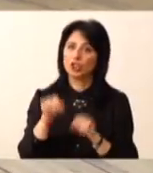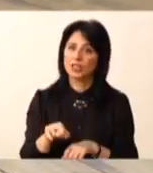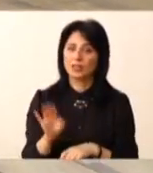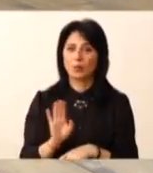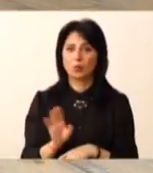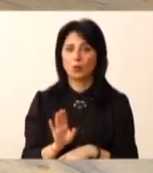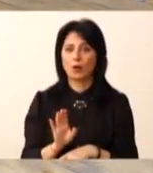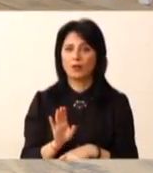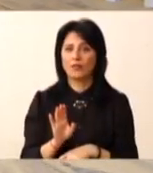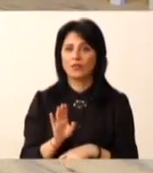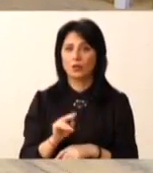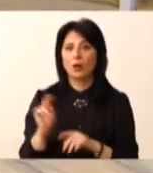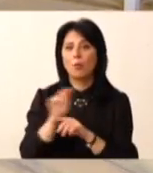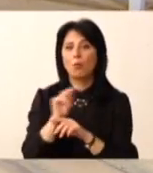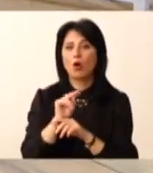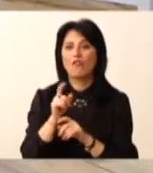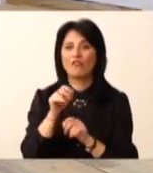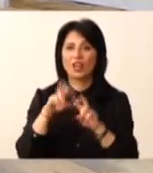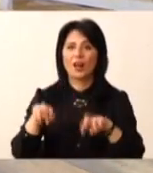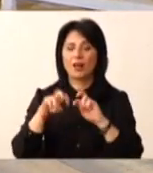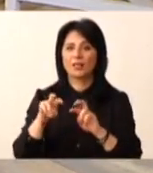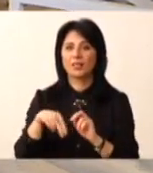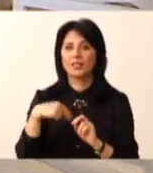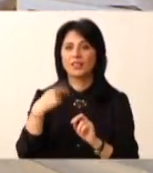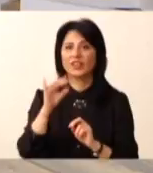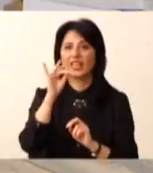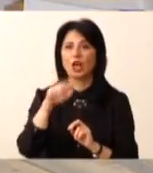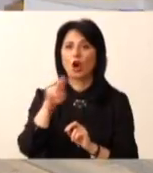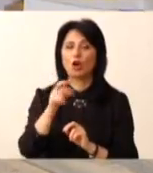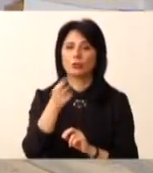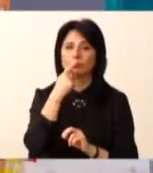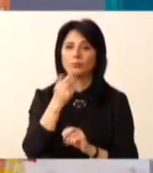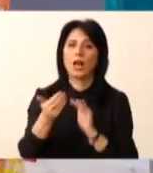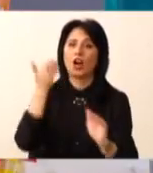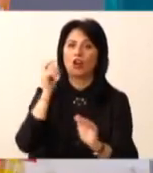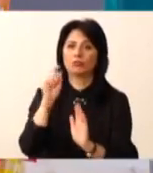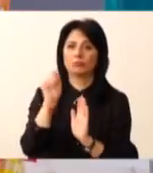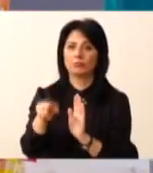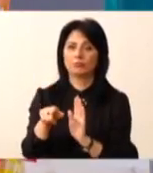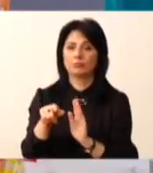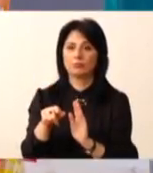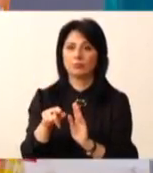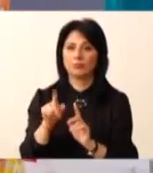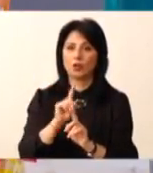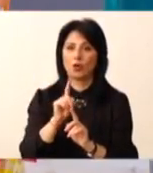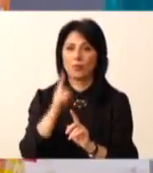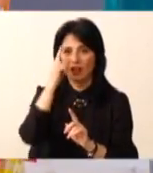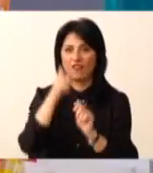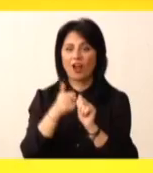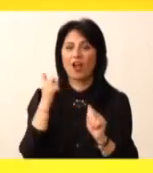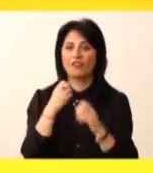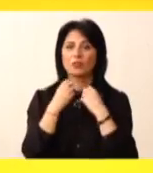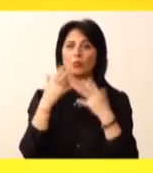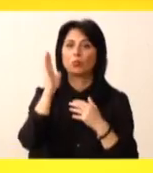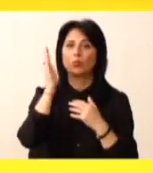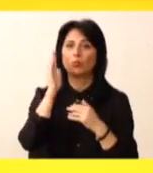არა პროფილაქტიკის მიზნით მივცეთ იოდის შემცველი პრეპარატები, რომ ავიცილოთ თავიდან